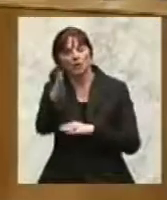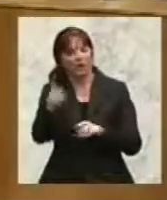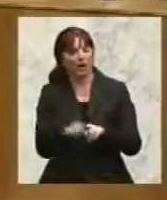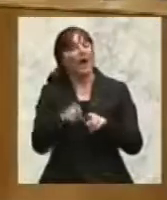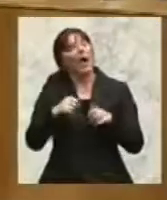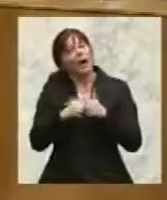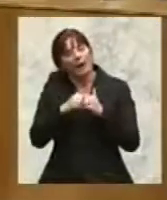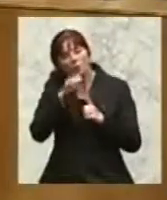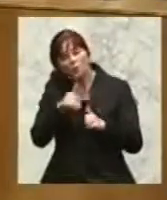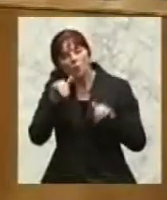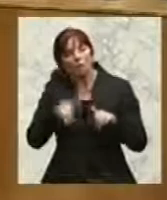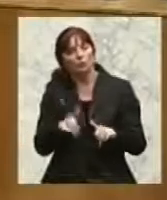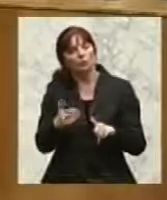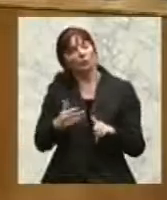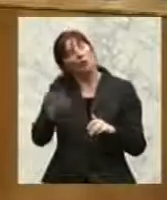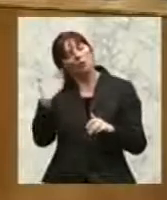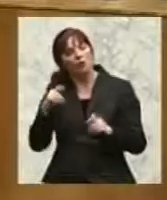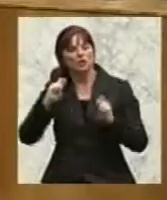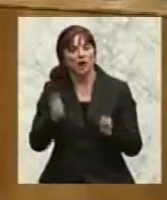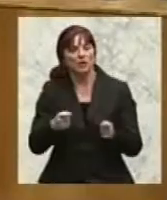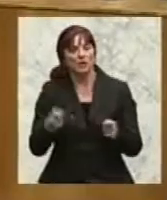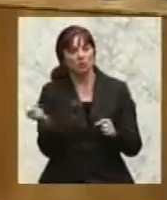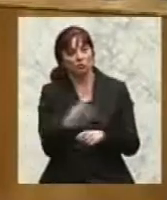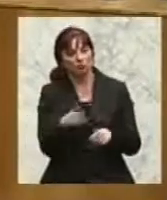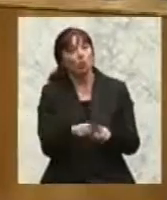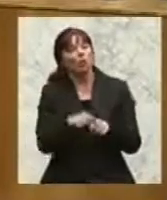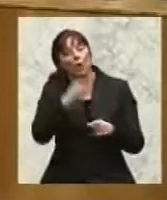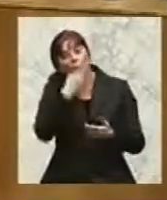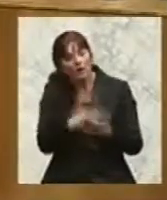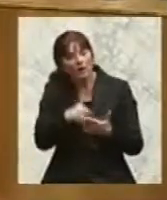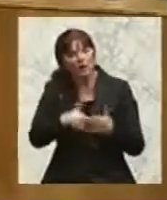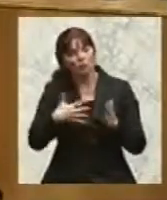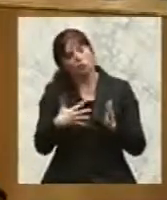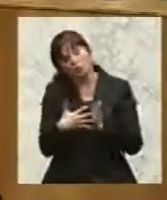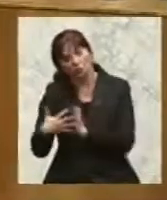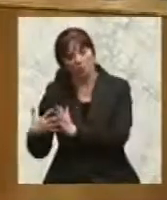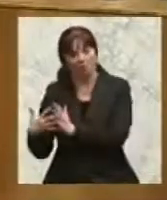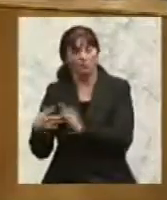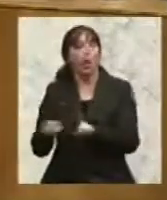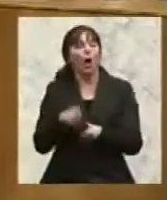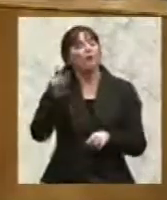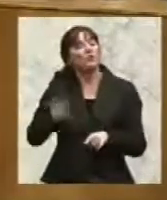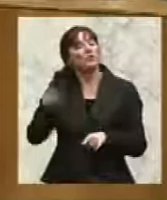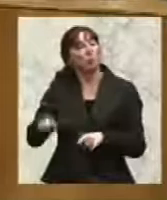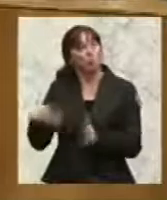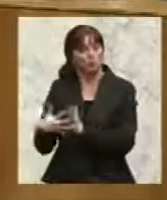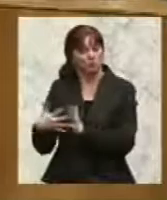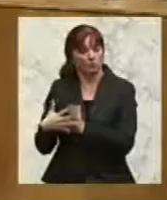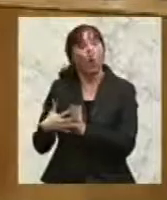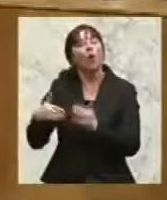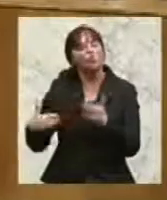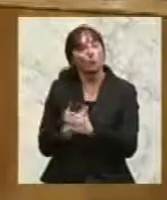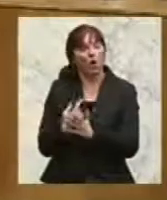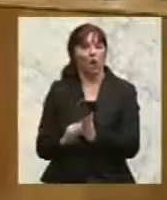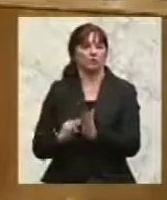Bundesvoranschlagsentwurf Auszüge aus Empfehlungen aus Berichten anzufügen hat. Zudem haben die Prüferinnen und Prüfer in Zukunft auch neue Herausforderungen